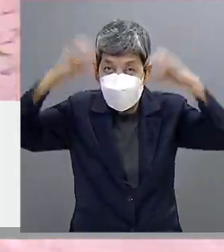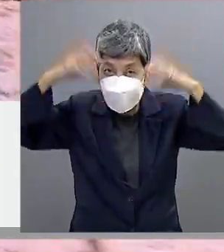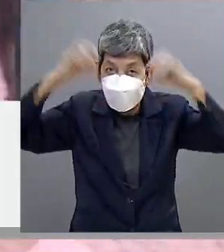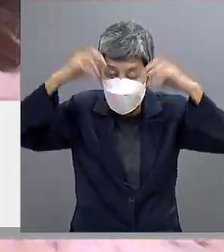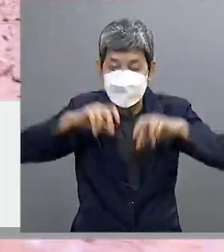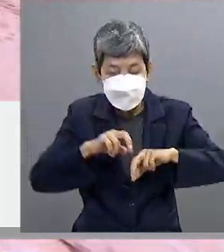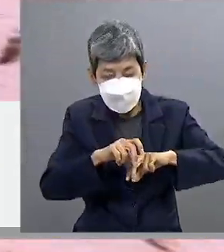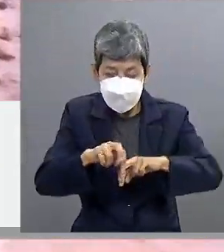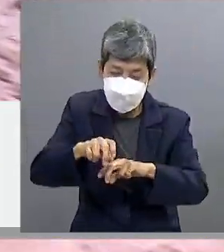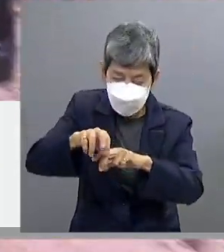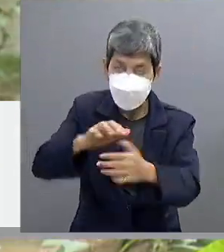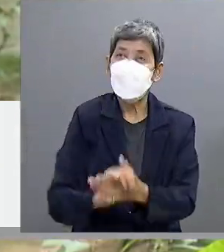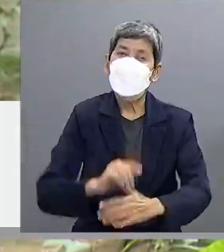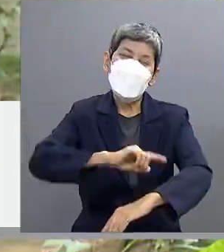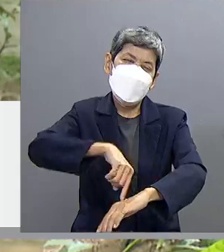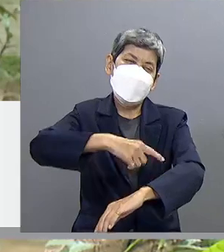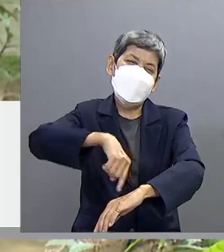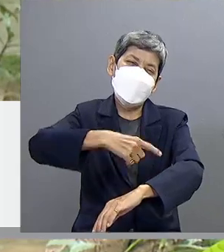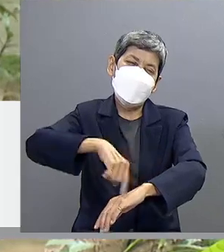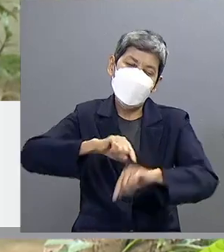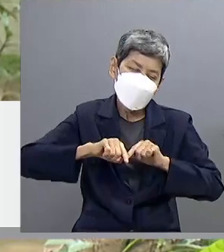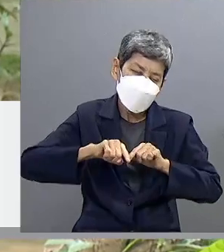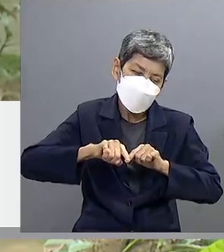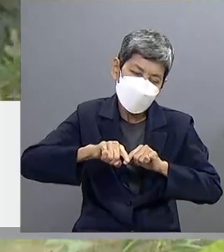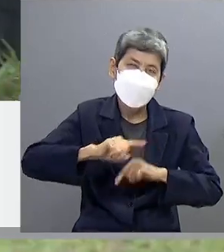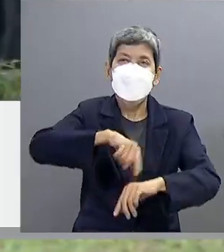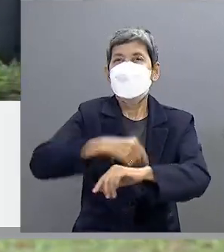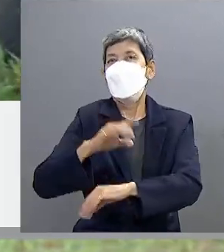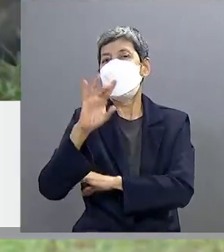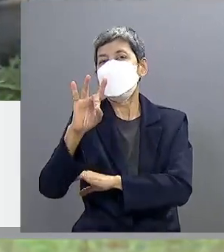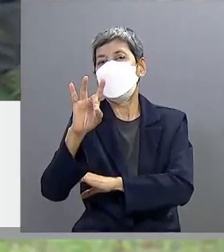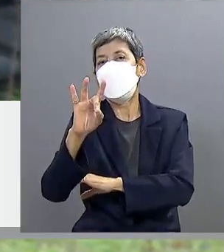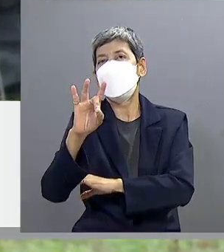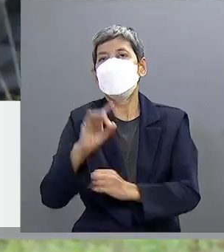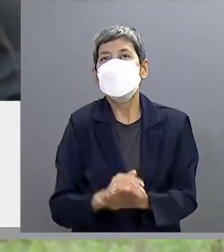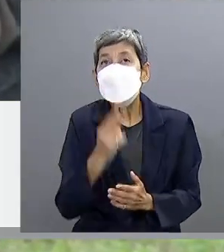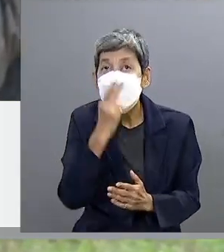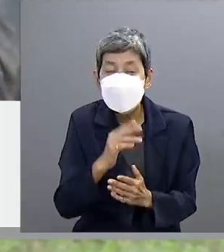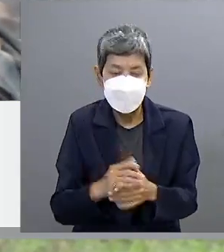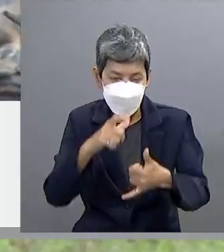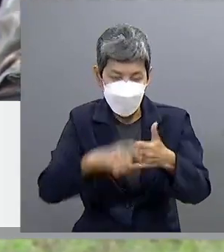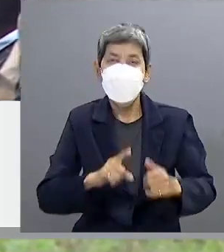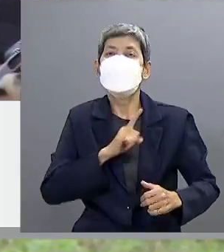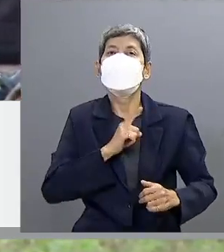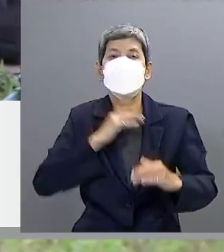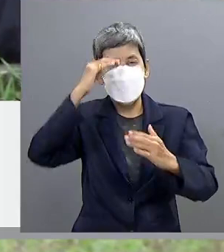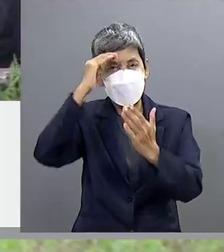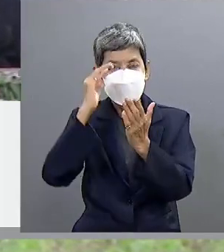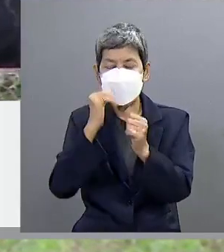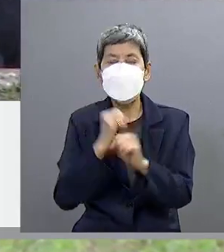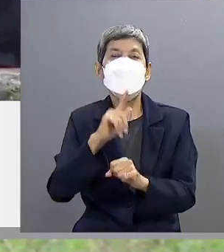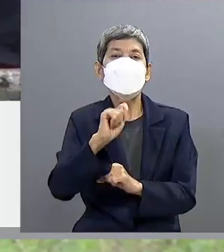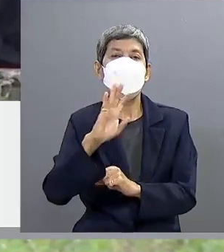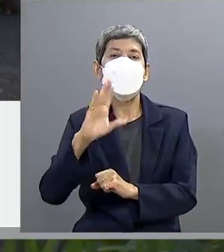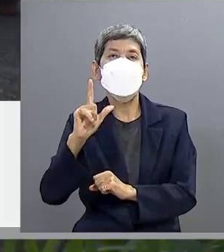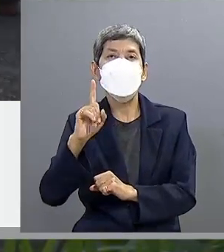ต้องใช้เวลาเดินเท้าตลอดเส้นทางกว่า8ชั่วโมงนี่คือหนึ่งในภารกิจของตำรวจตระเวนชายแดนในช่วงปิดป่